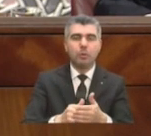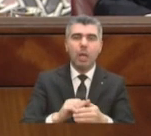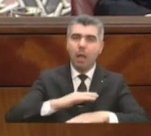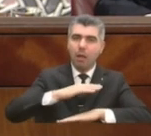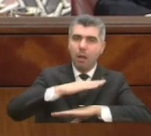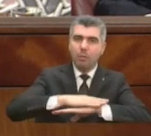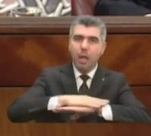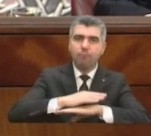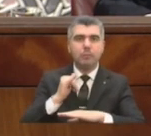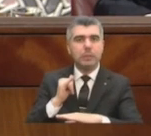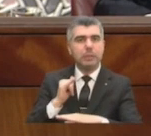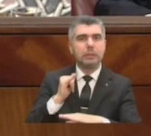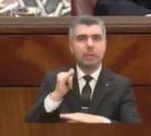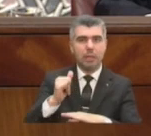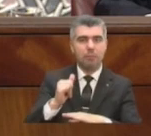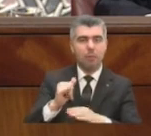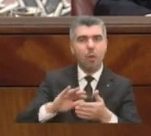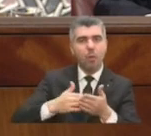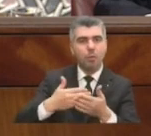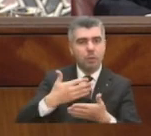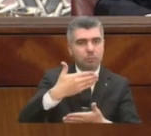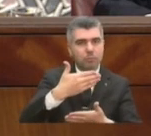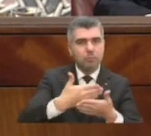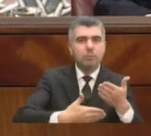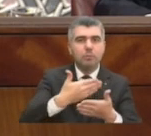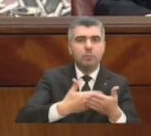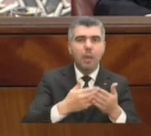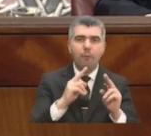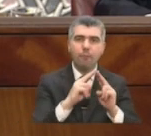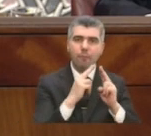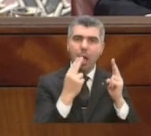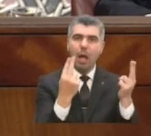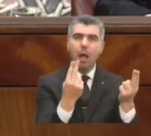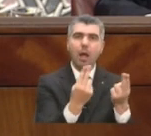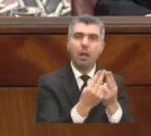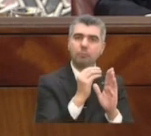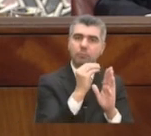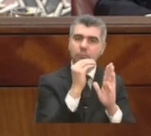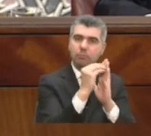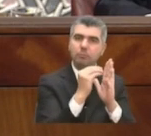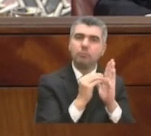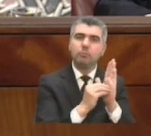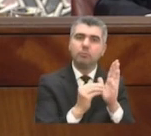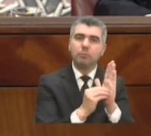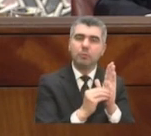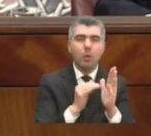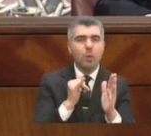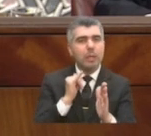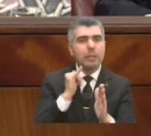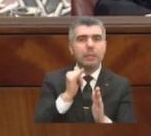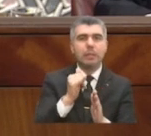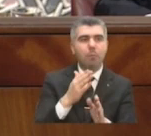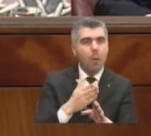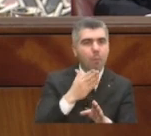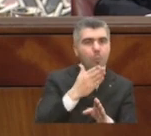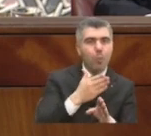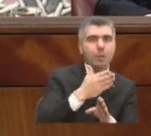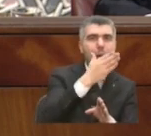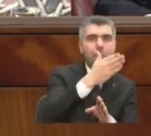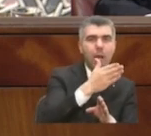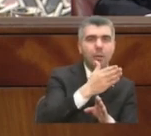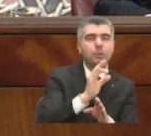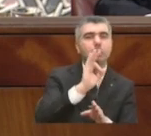الفاعل بالمواثيق الدوليه ذات الصله ومضيها قدما بكل اراديه